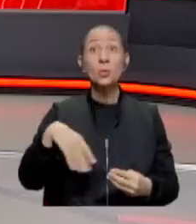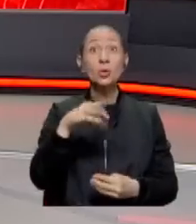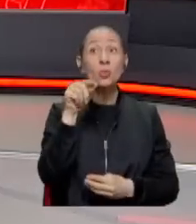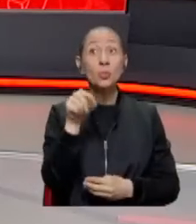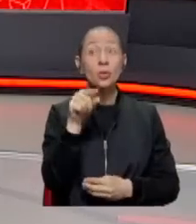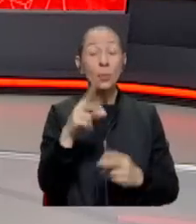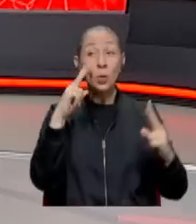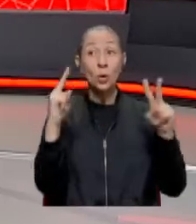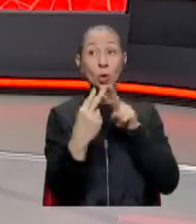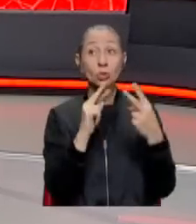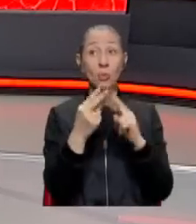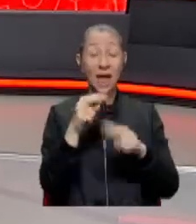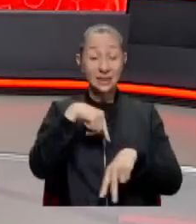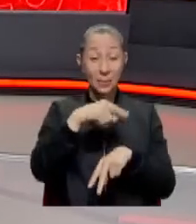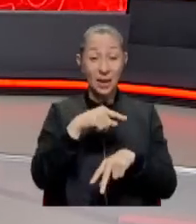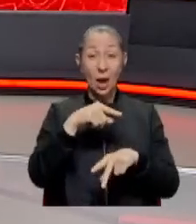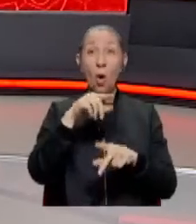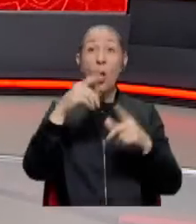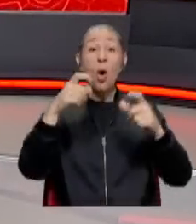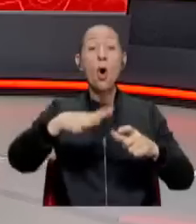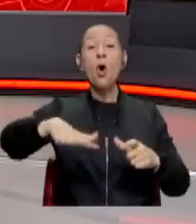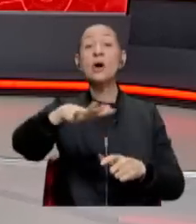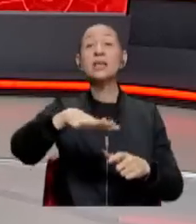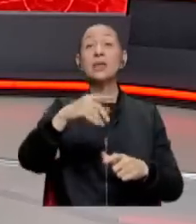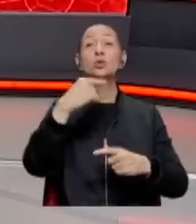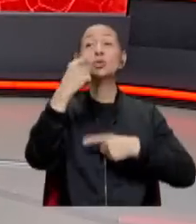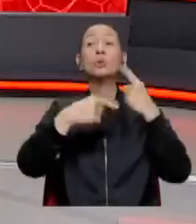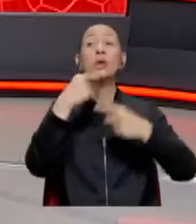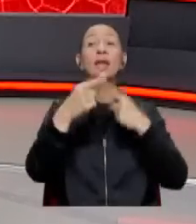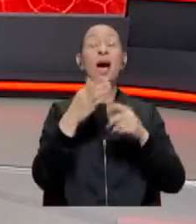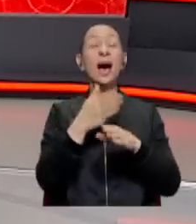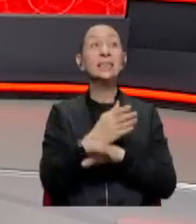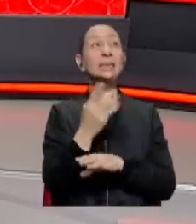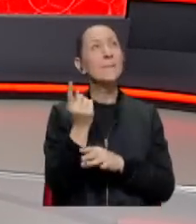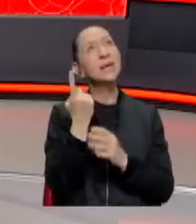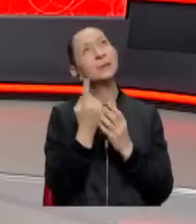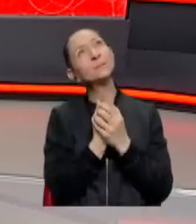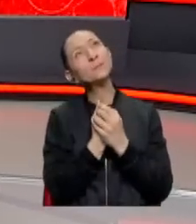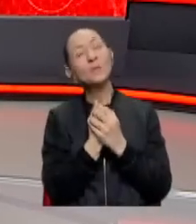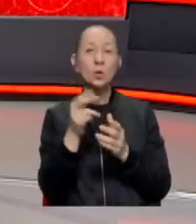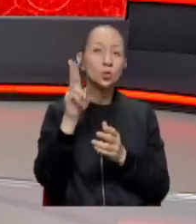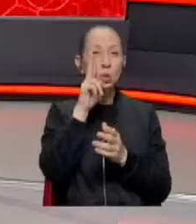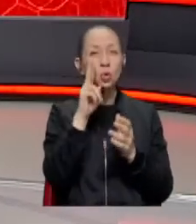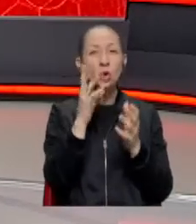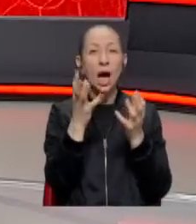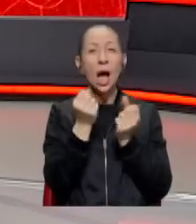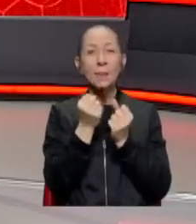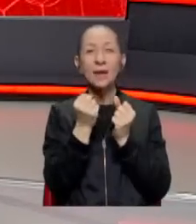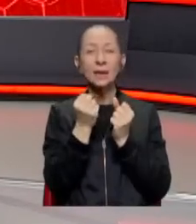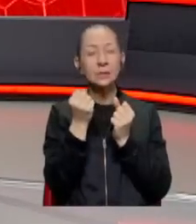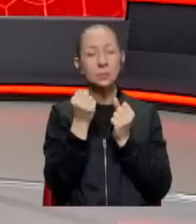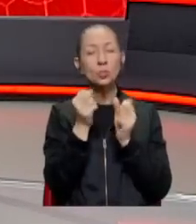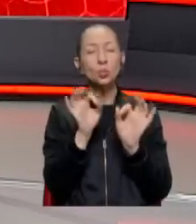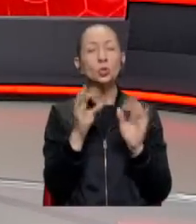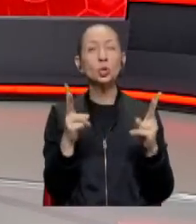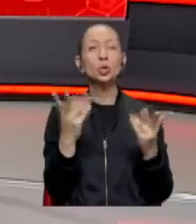bunlar bu görüşmeler sırasında ortalıktaki sözlerden aslında bir netice algılamak çıkartmak mümkün